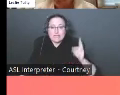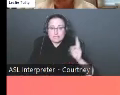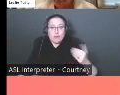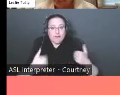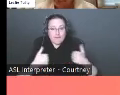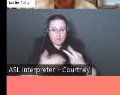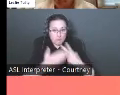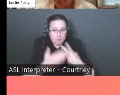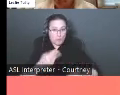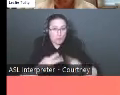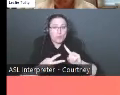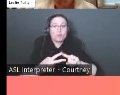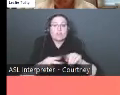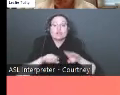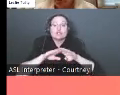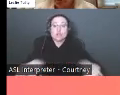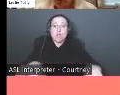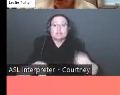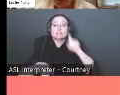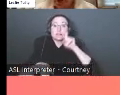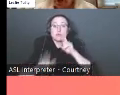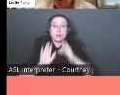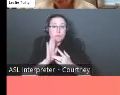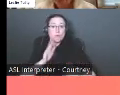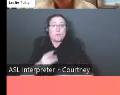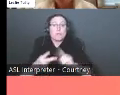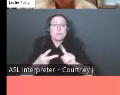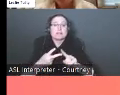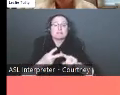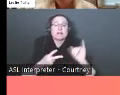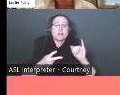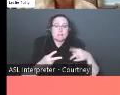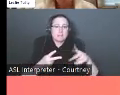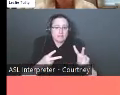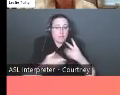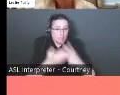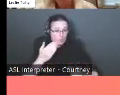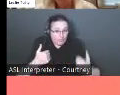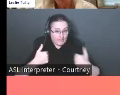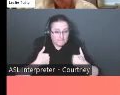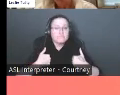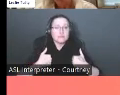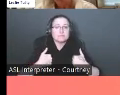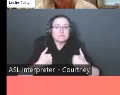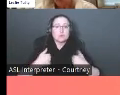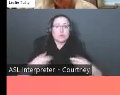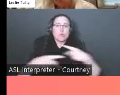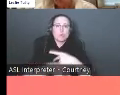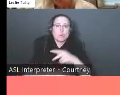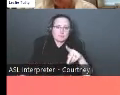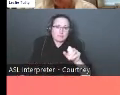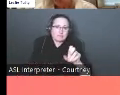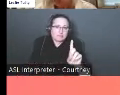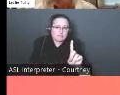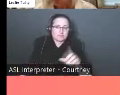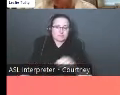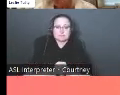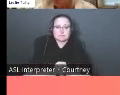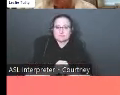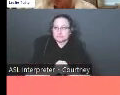plus élevés pour la sous-échelle de la violence composite. Et le SSPT était également plus élevé chez ces femmes